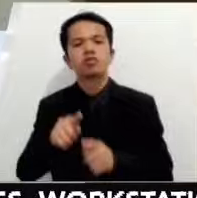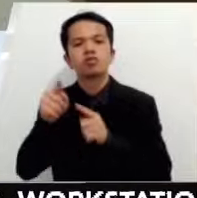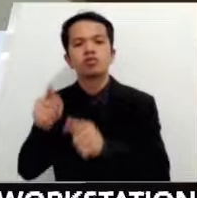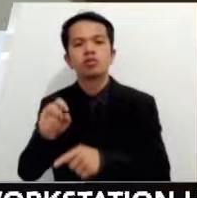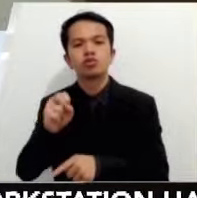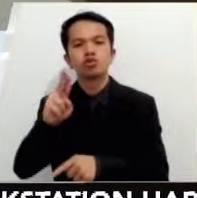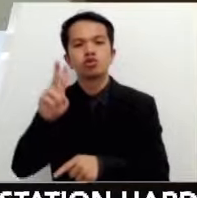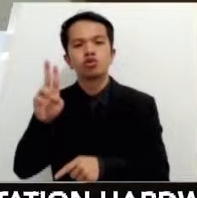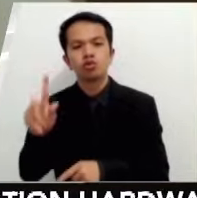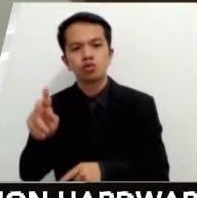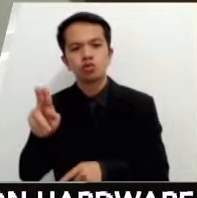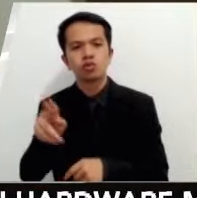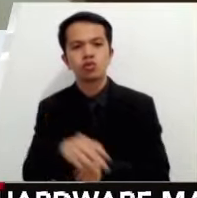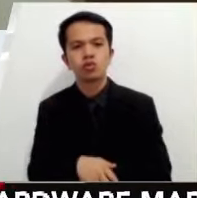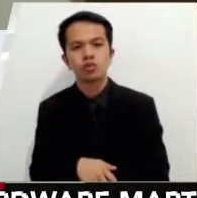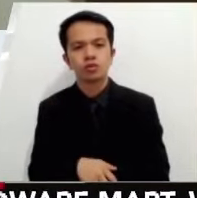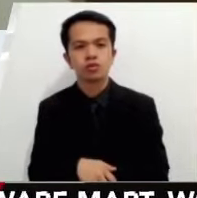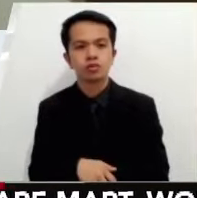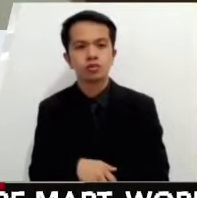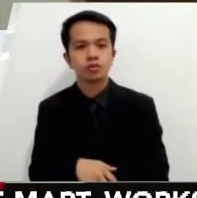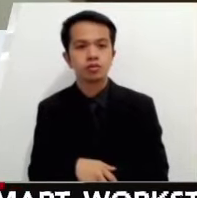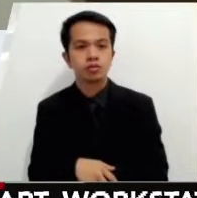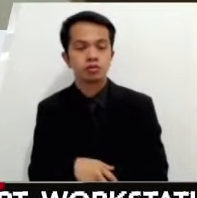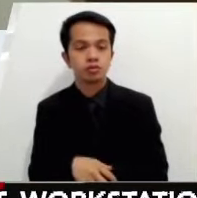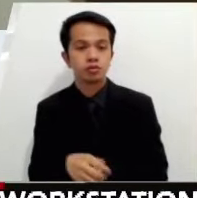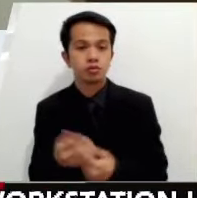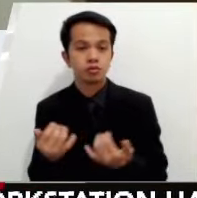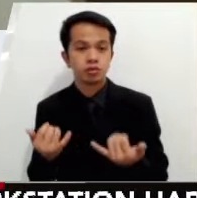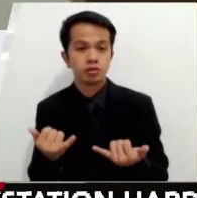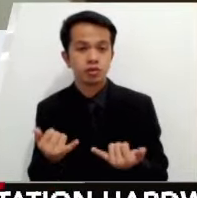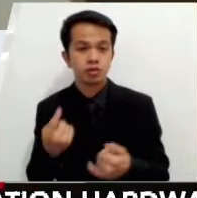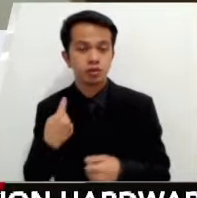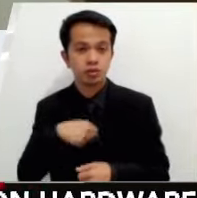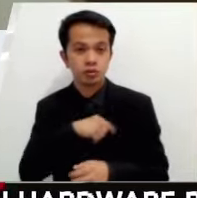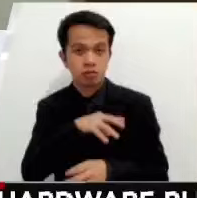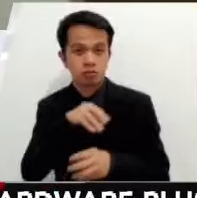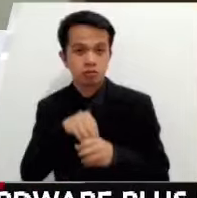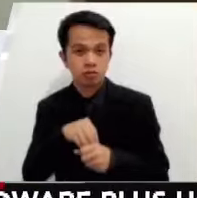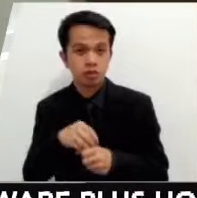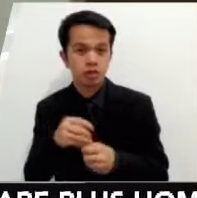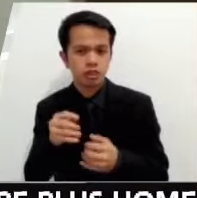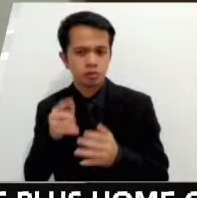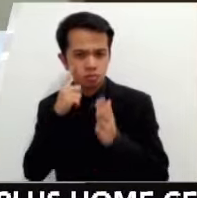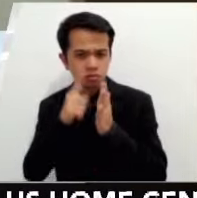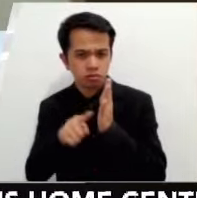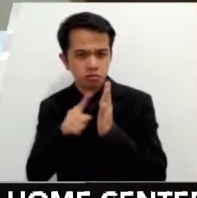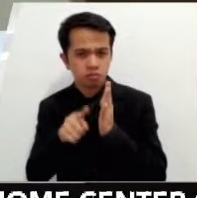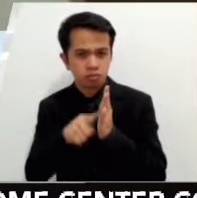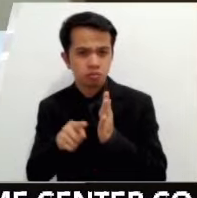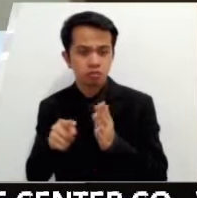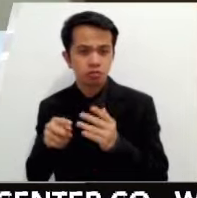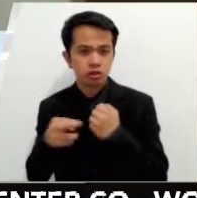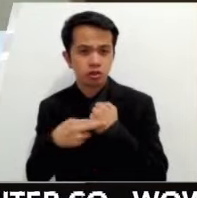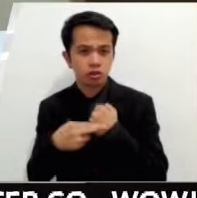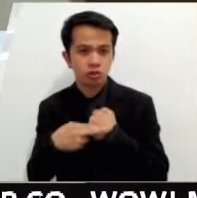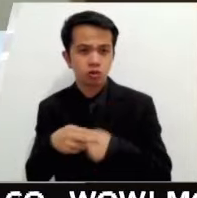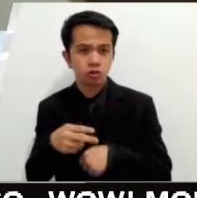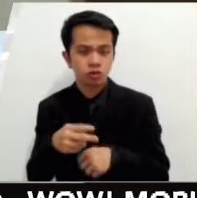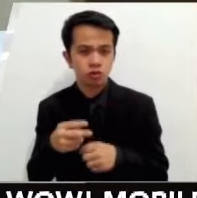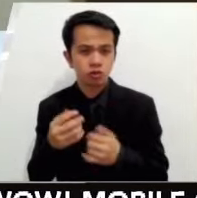Now, wala ho tayong any ransom demand. Second, na-check ho natin as per record. Background po ng